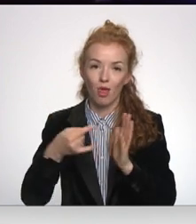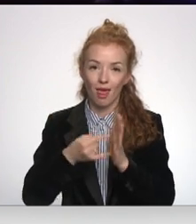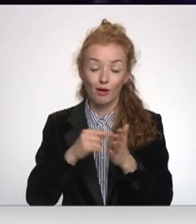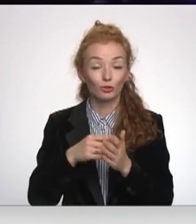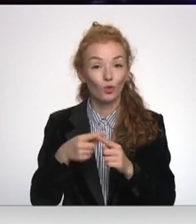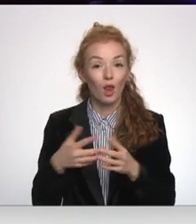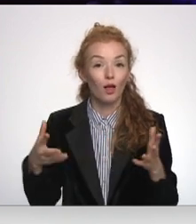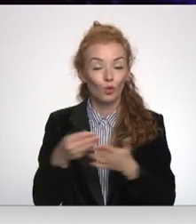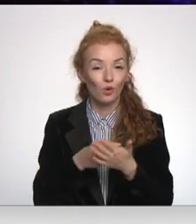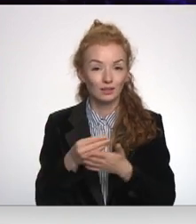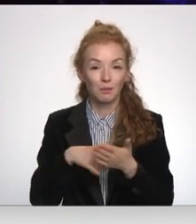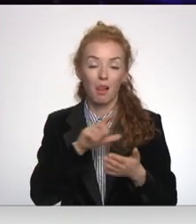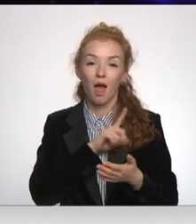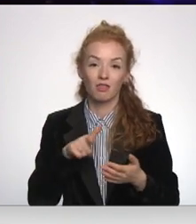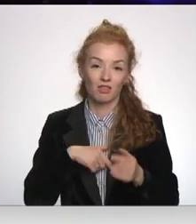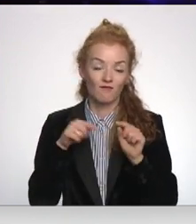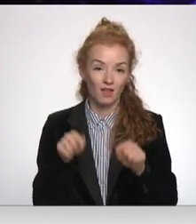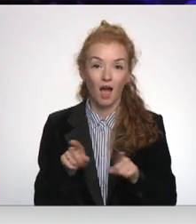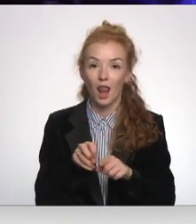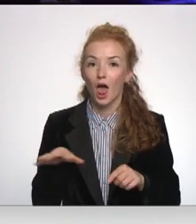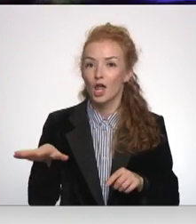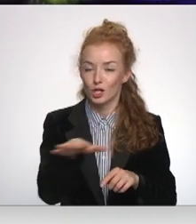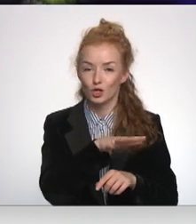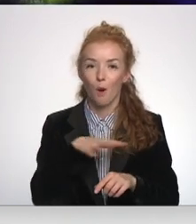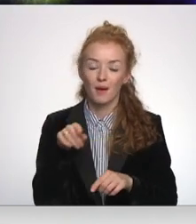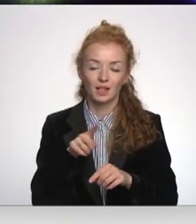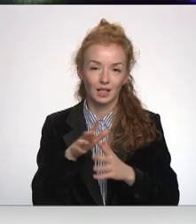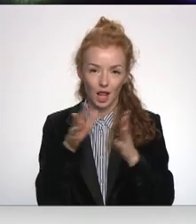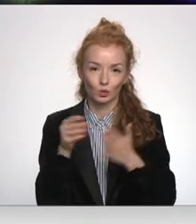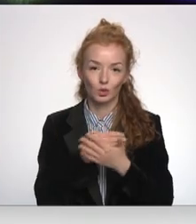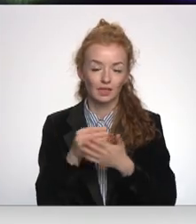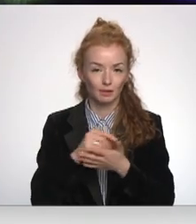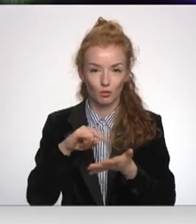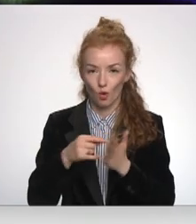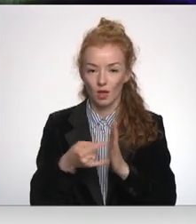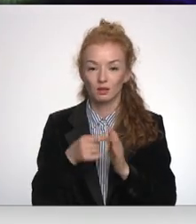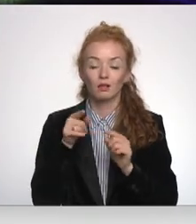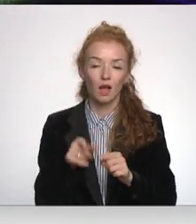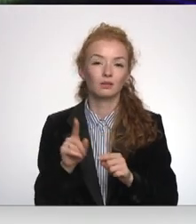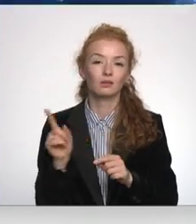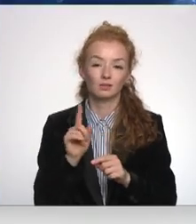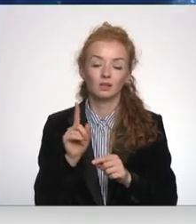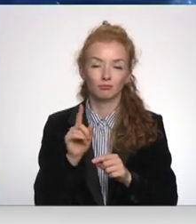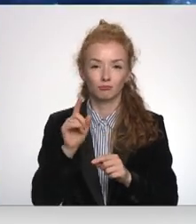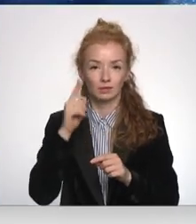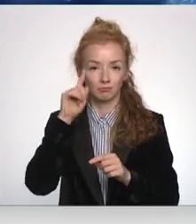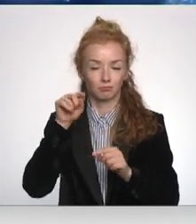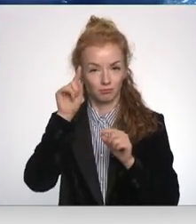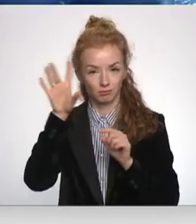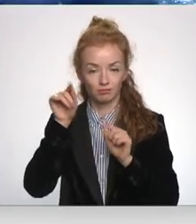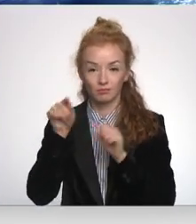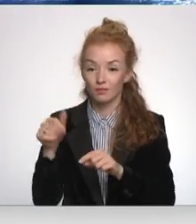arī nozīmīgs arī Latvijas mērogā. Arī Eiropas mērogā tas ir noteikti ieņem savu vietu. Ļoti